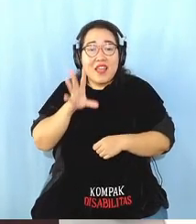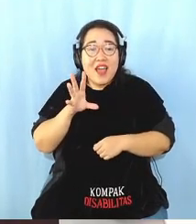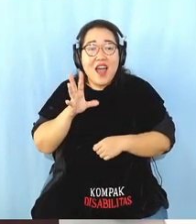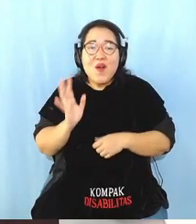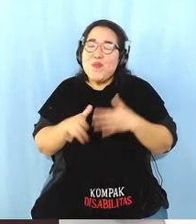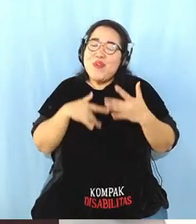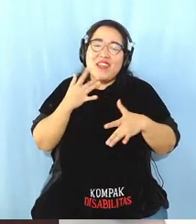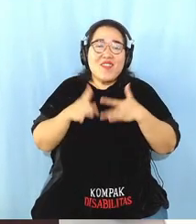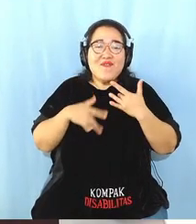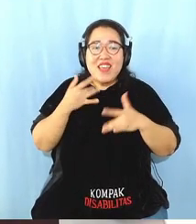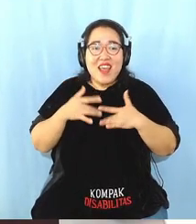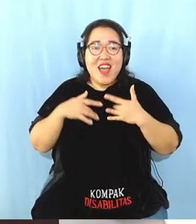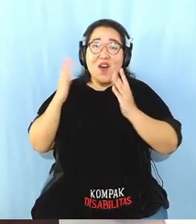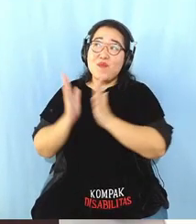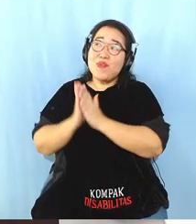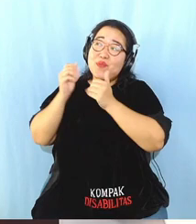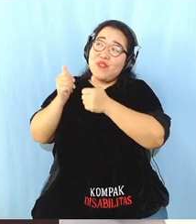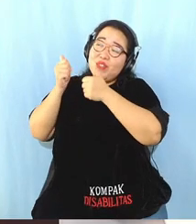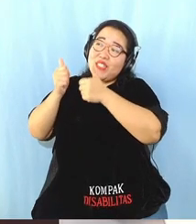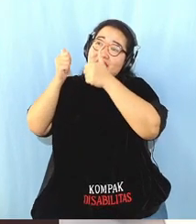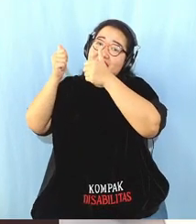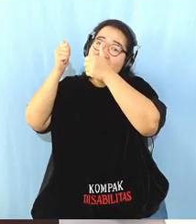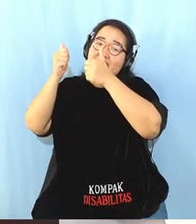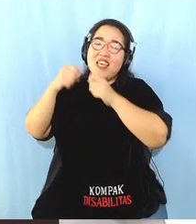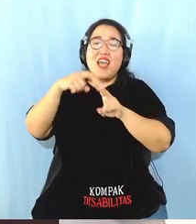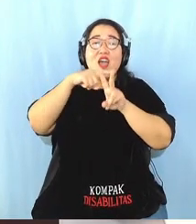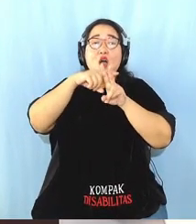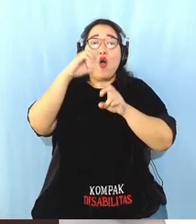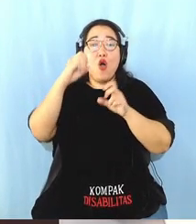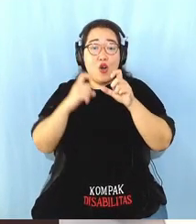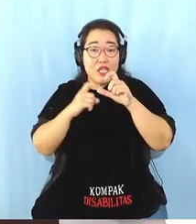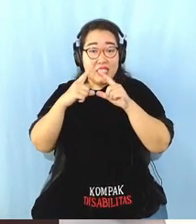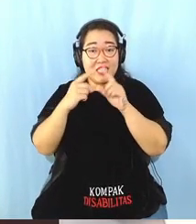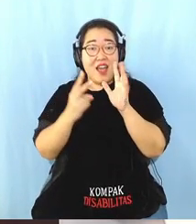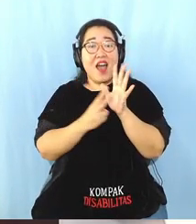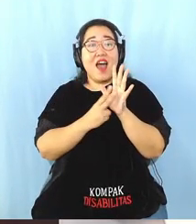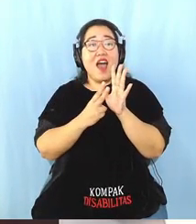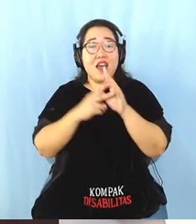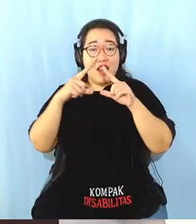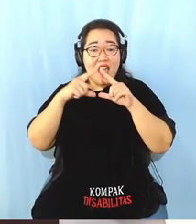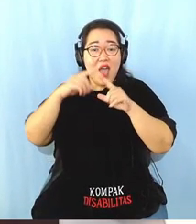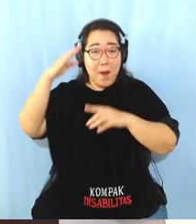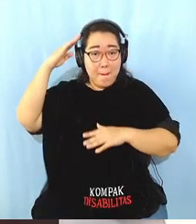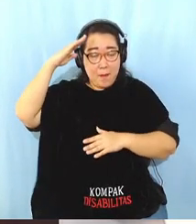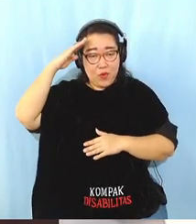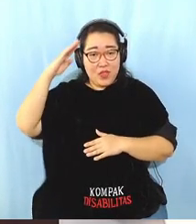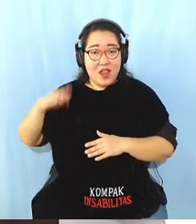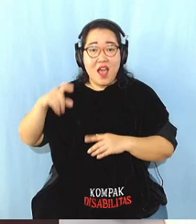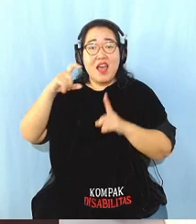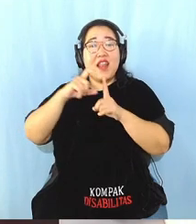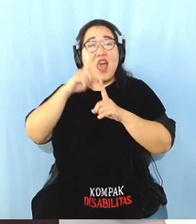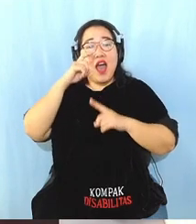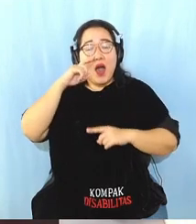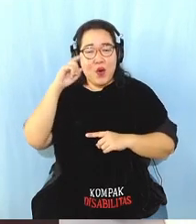bergembira, memuji, Hosana Putra Daud. Terpujilah ya dia yang